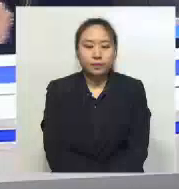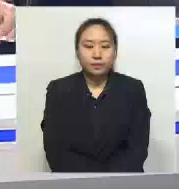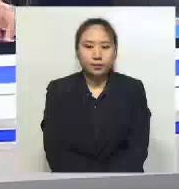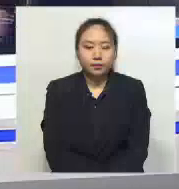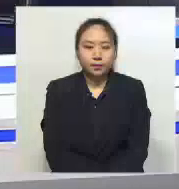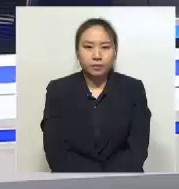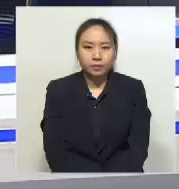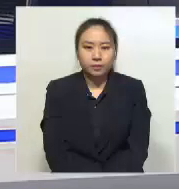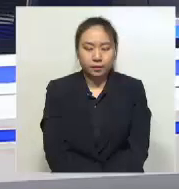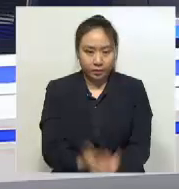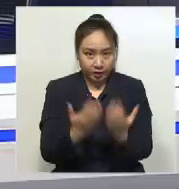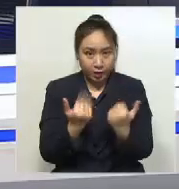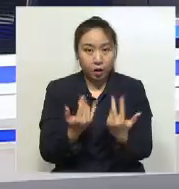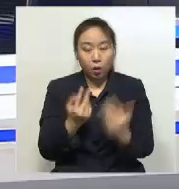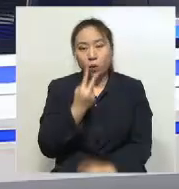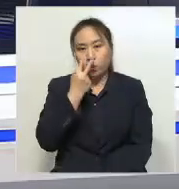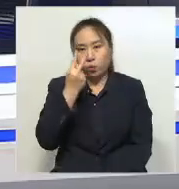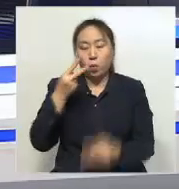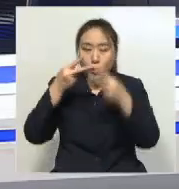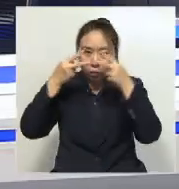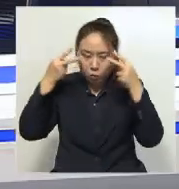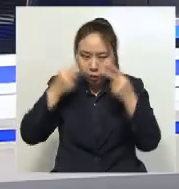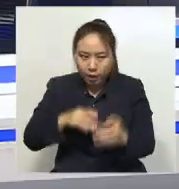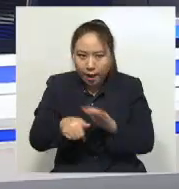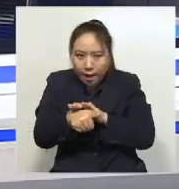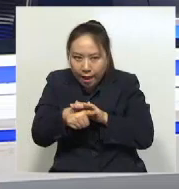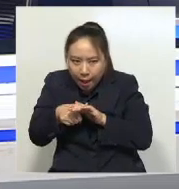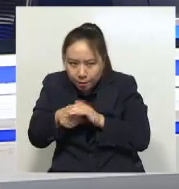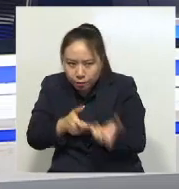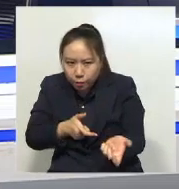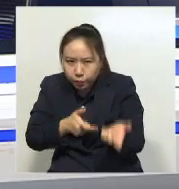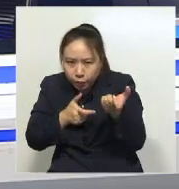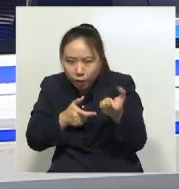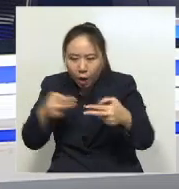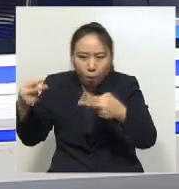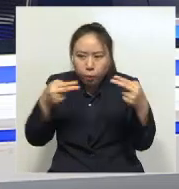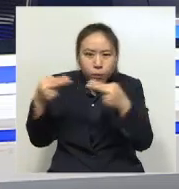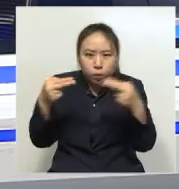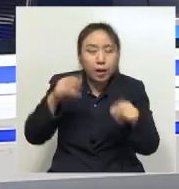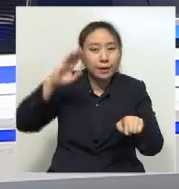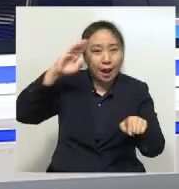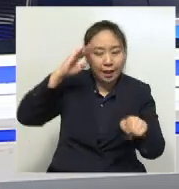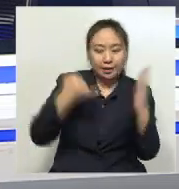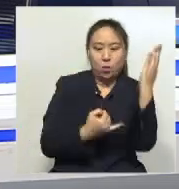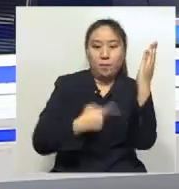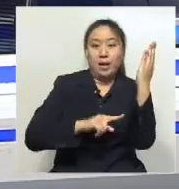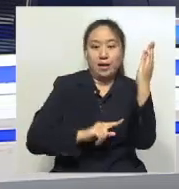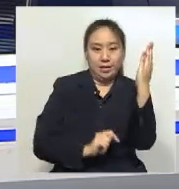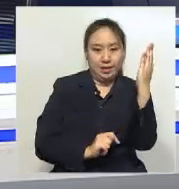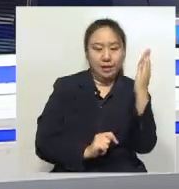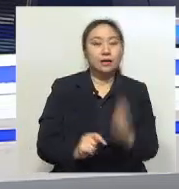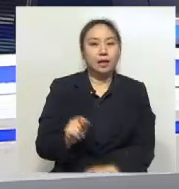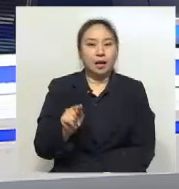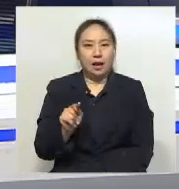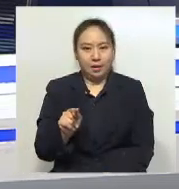มาดูความคืบหน้าเหตุคนร้ายซุ่มยิงและปะทะกับทหารพลานที่ตำบลบางเขาอำเภอหนองจิกจังหวัดปัตตานีกันบ้างนะคะซึ่งเหตุการณ์ที่เกิ